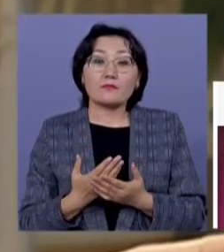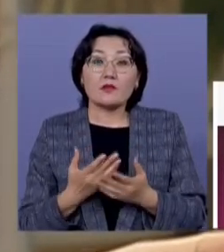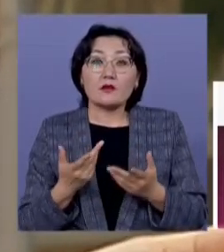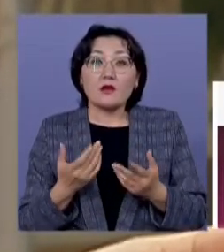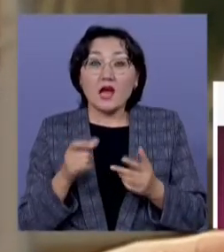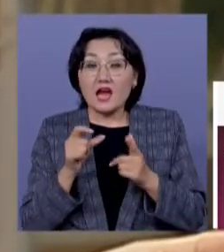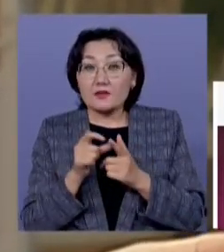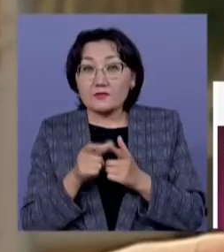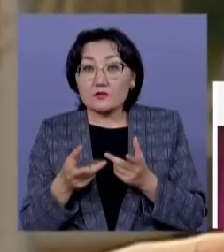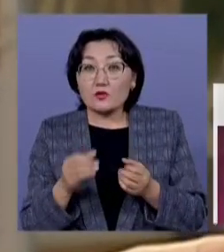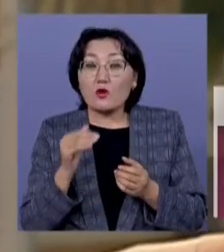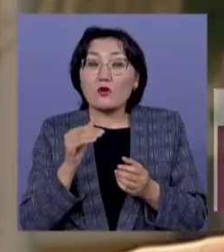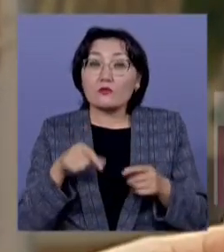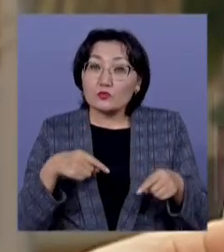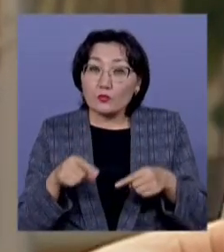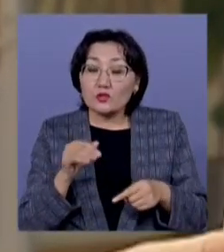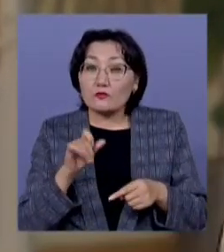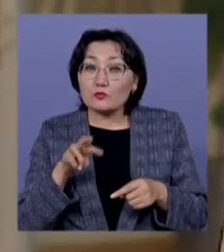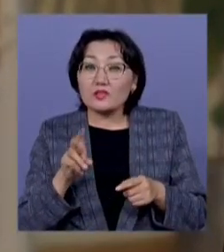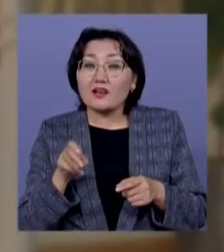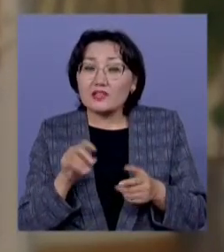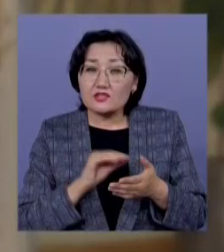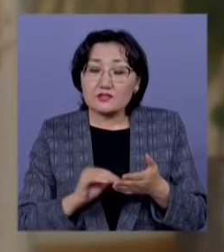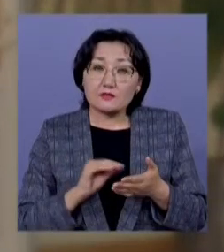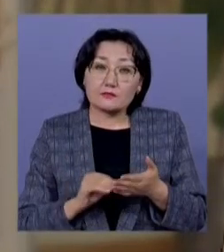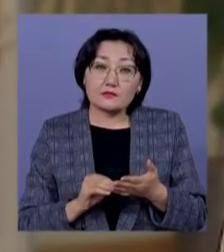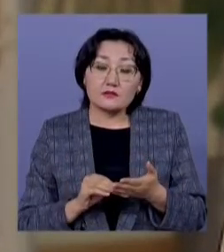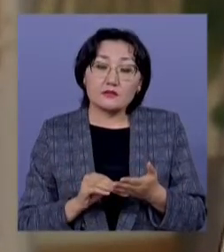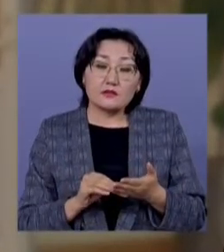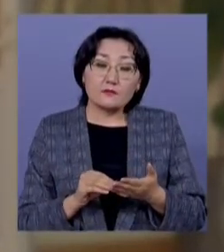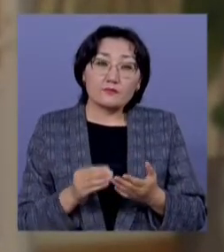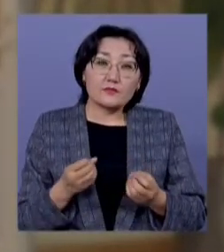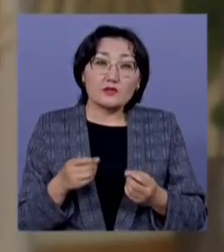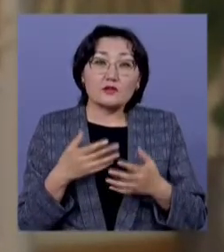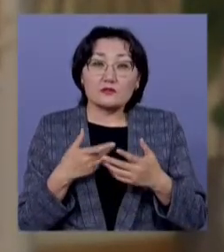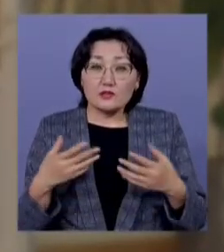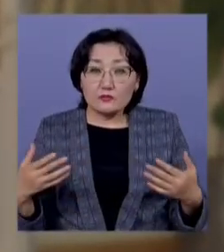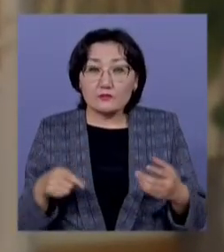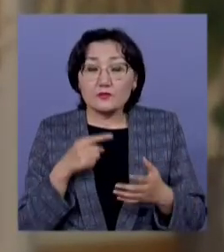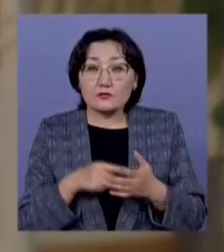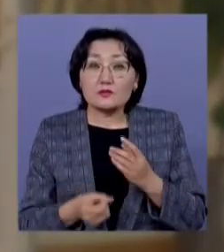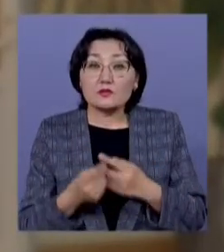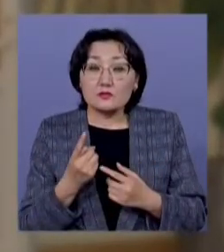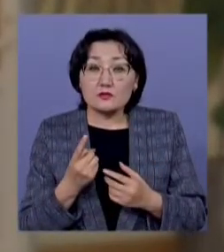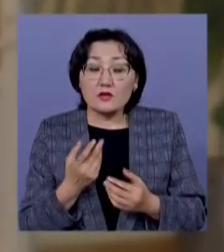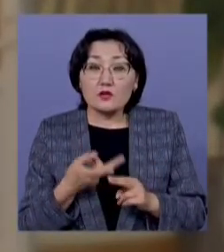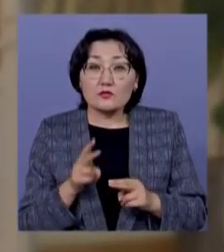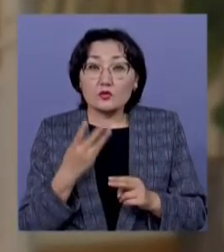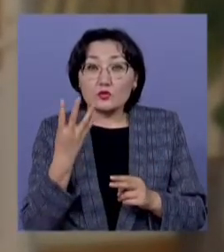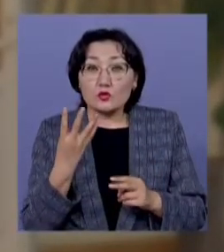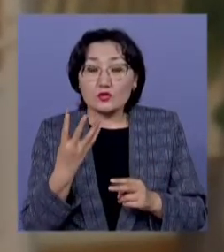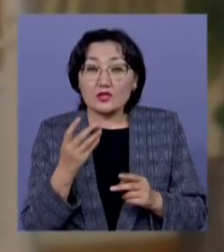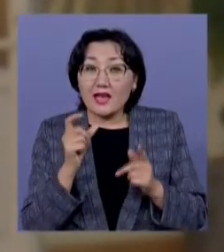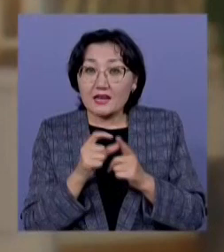қайда футболды не деп жазамыз, вагонды не деп қалай жазамыз, тағы-тағы сондай дегеннен кейін амал жоқ. Сол бір 4